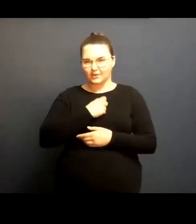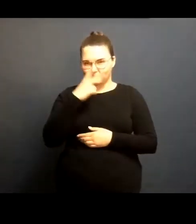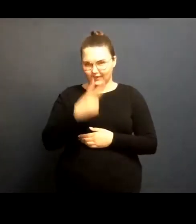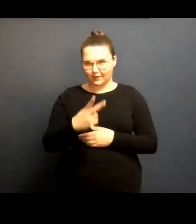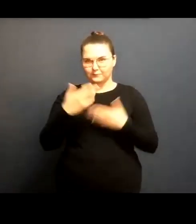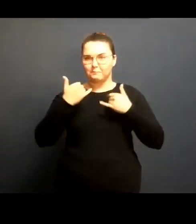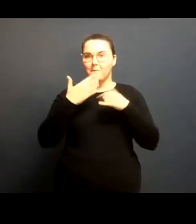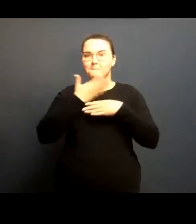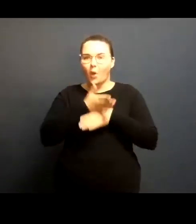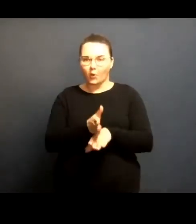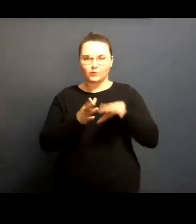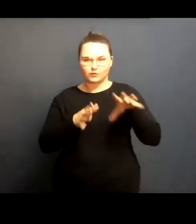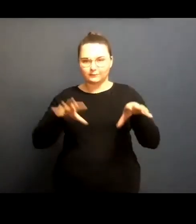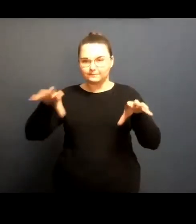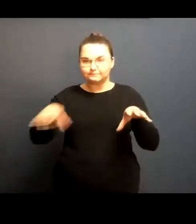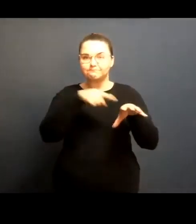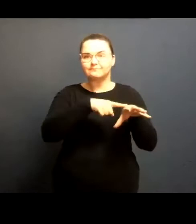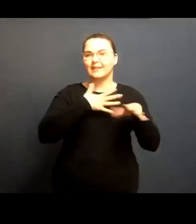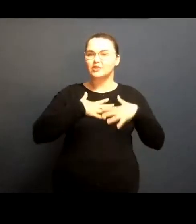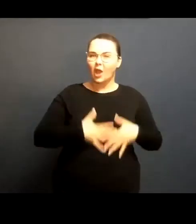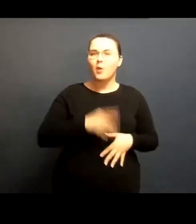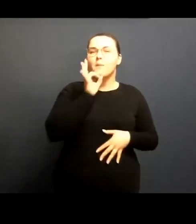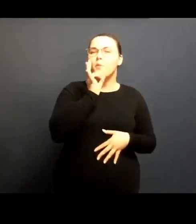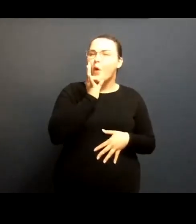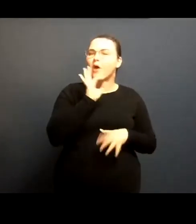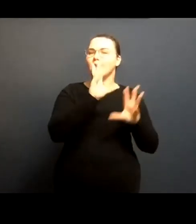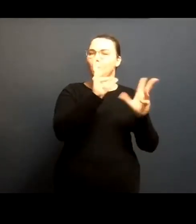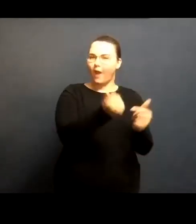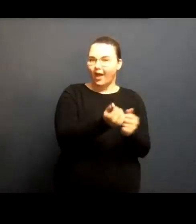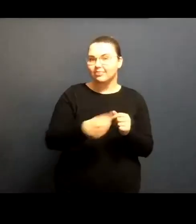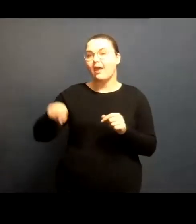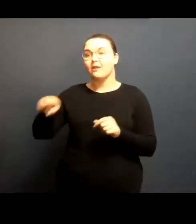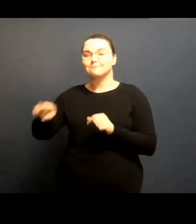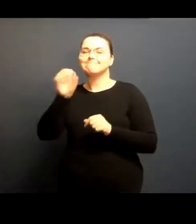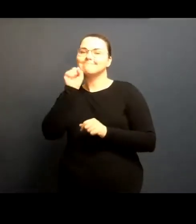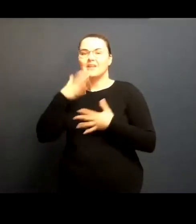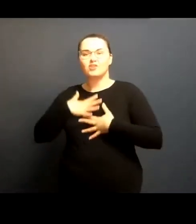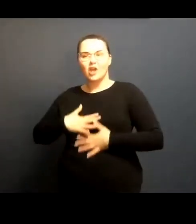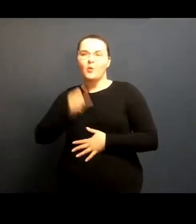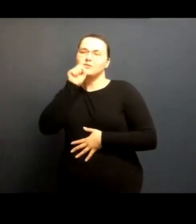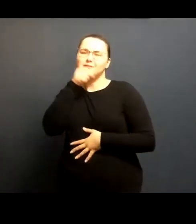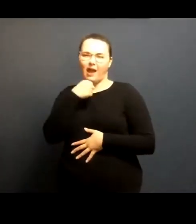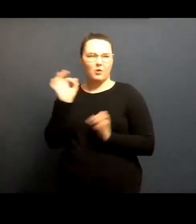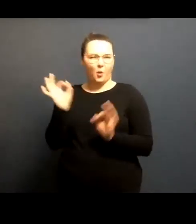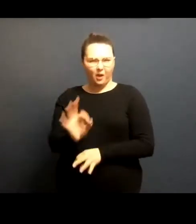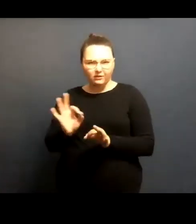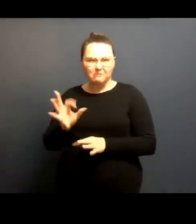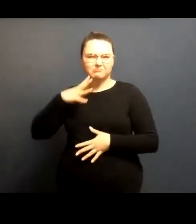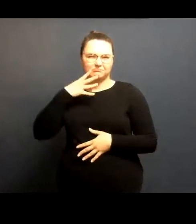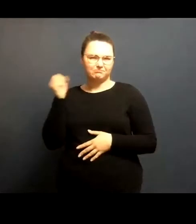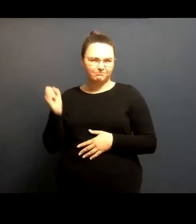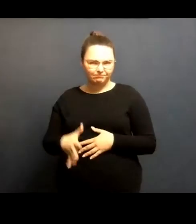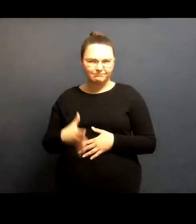brzydkiego, będącego źródłem rozczarowania, obrzydliwego. Tutaj w kodzie macie Państwo na początku